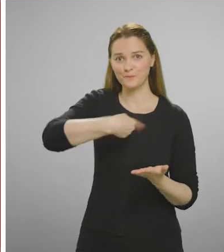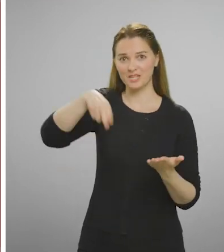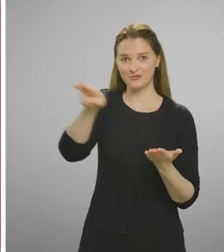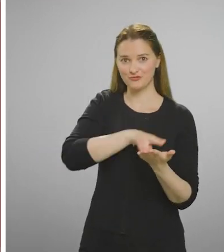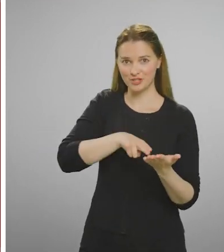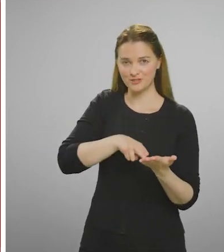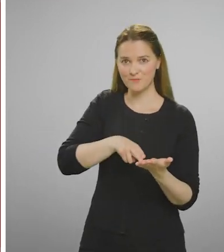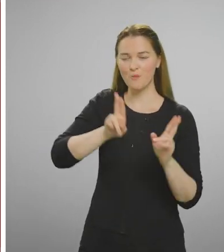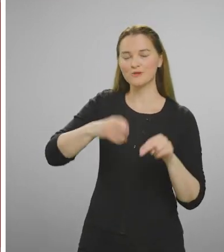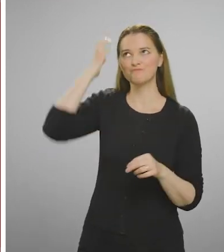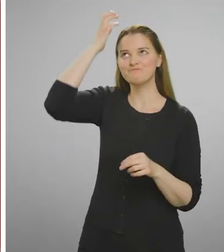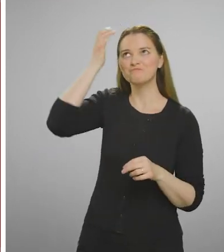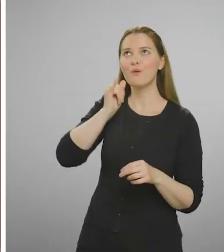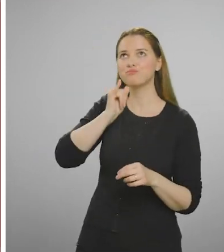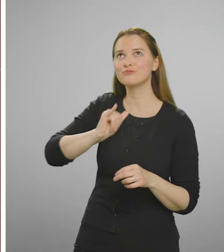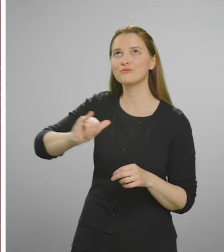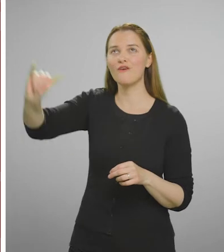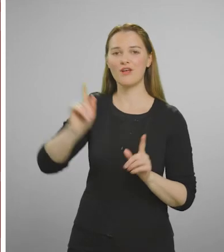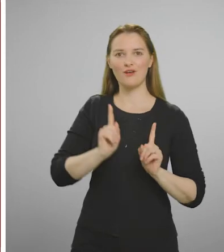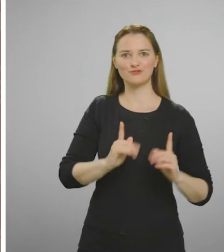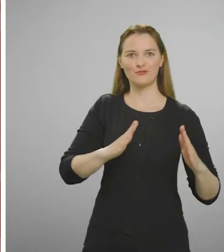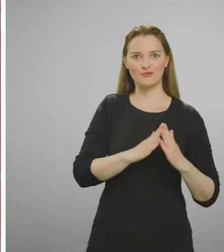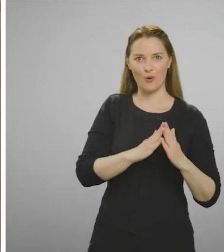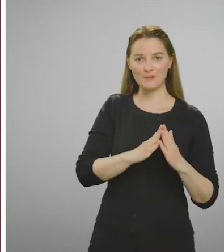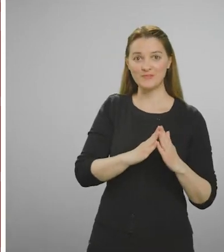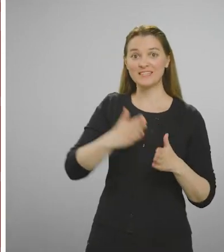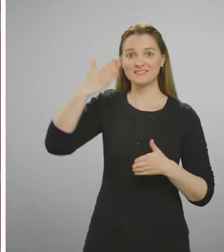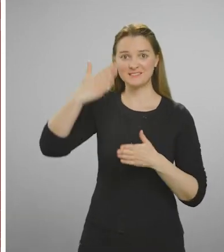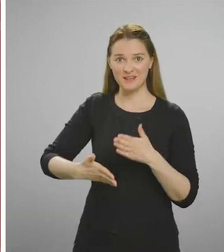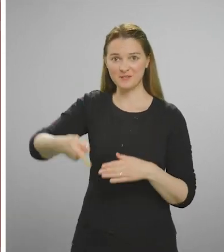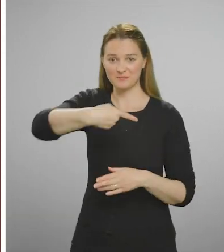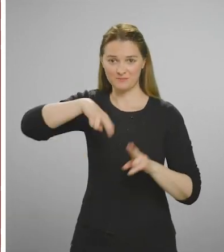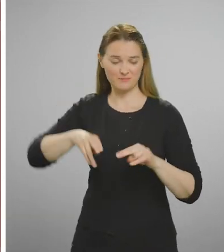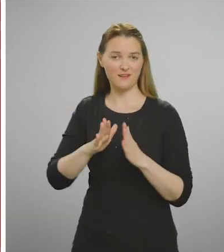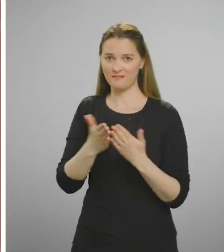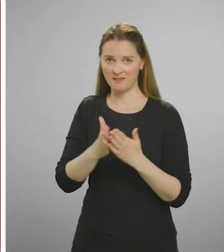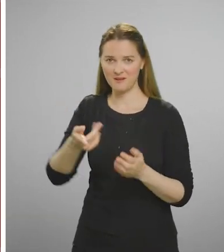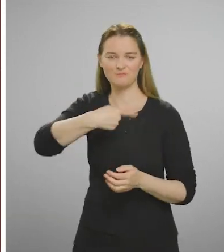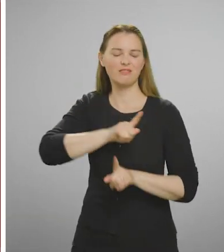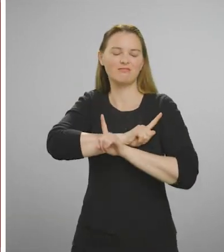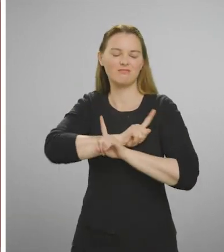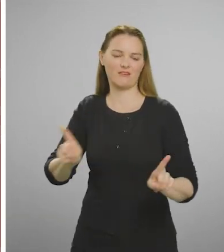nam omogućuje putovanje i kada moramo ostati gdje jesmo. I s knjigom nikada nismo sami.